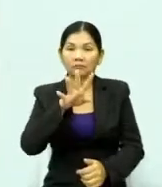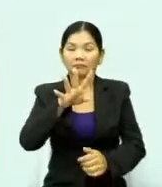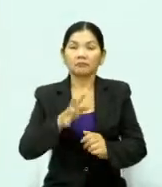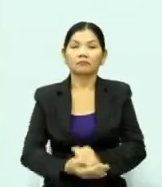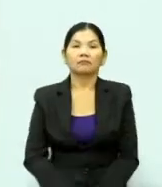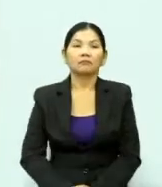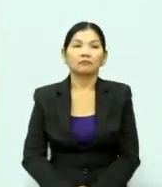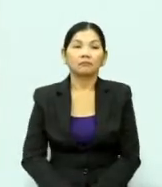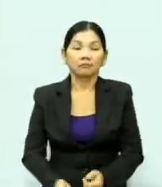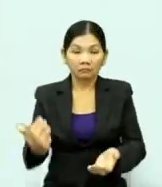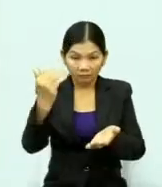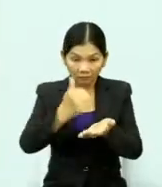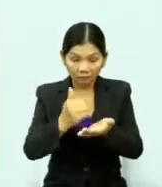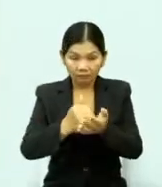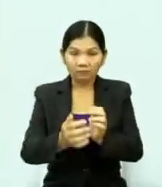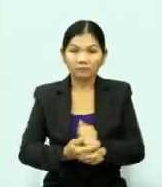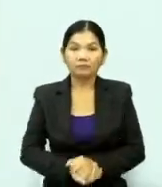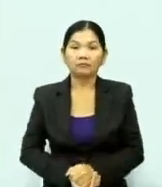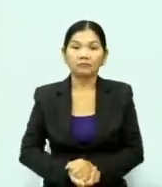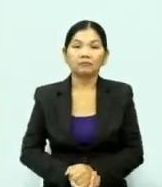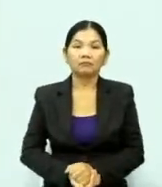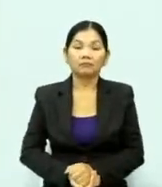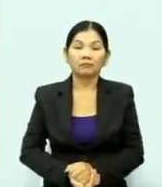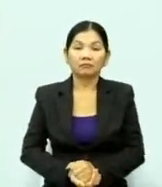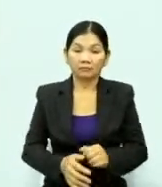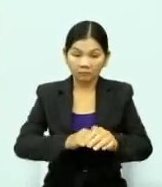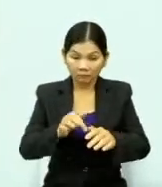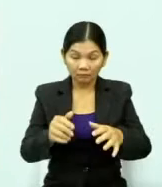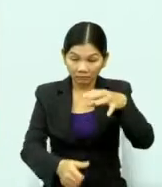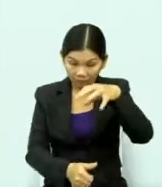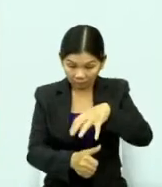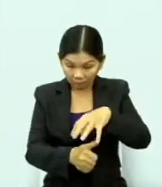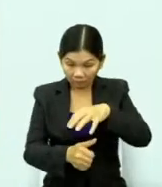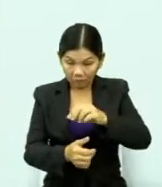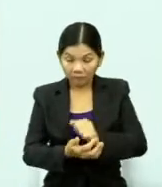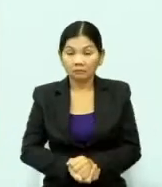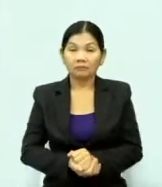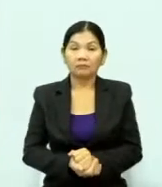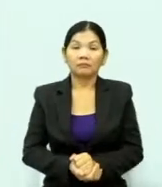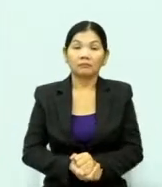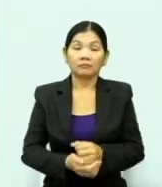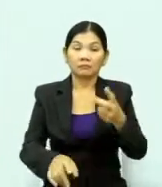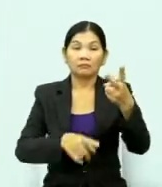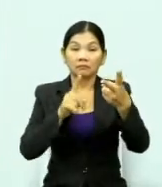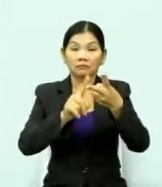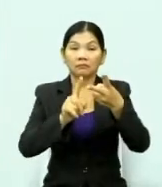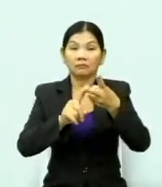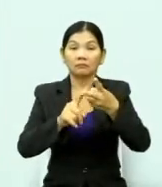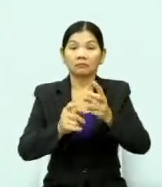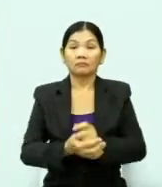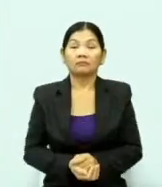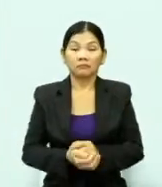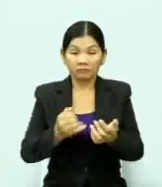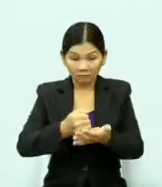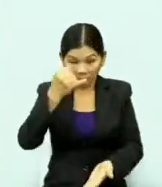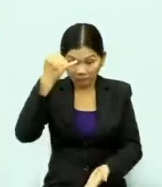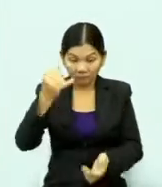hỏi. Nè, rụt bị chạm vào đồng tiết ná. Chà, rụt khăn lớp cứ sách. Rụt tị bế cứ